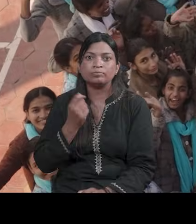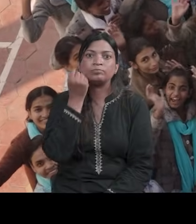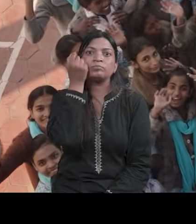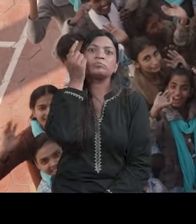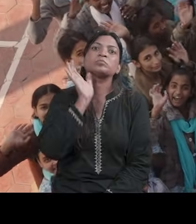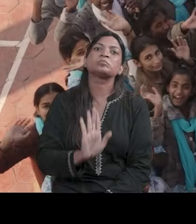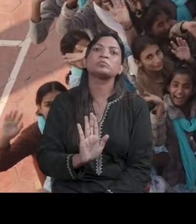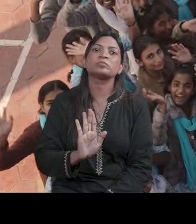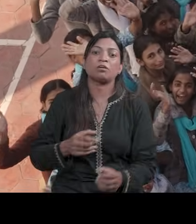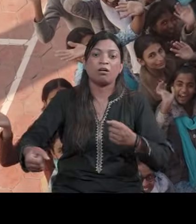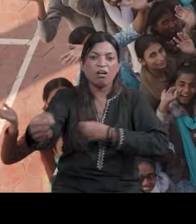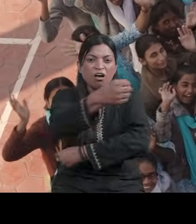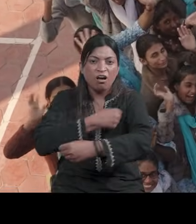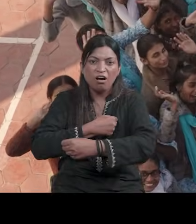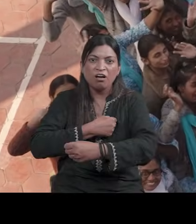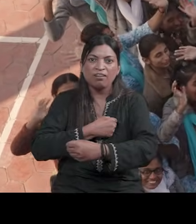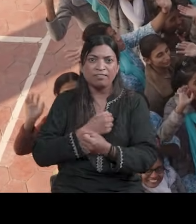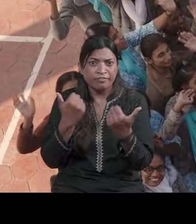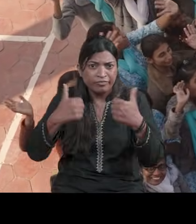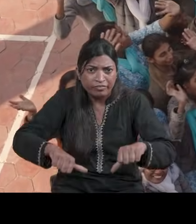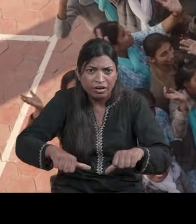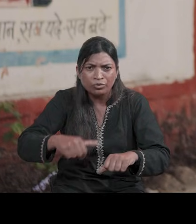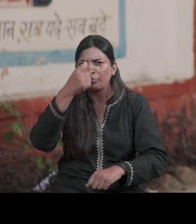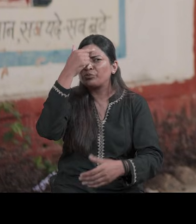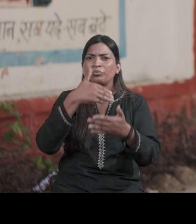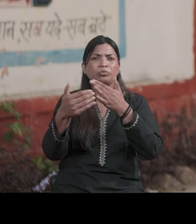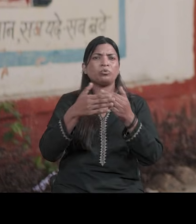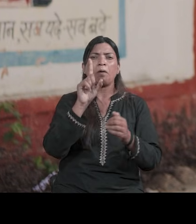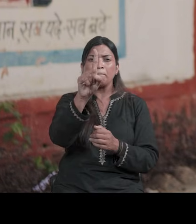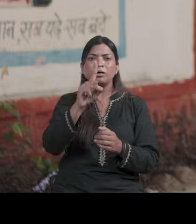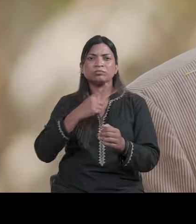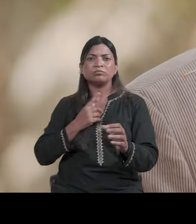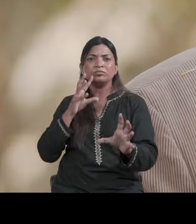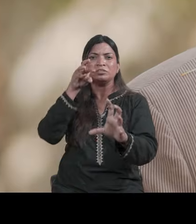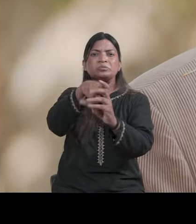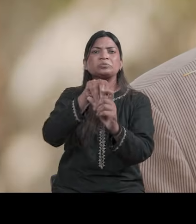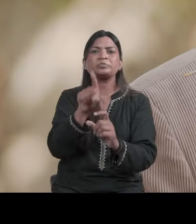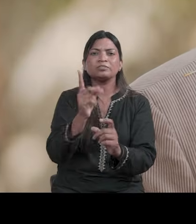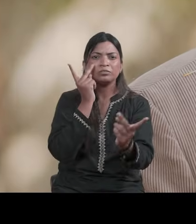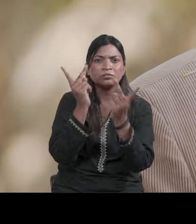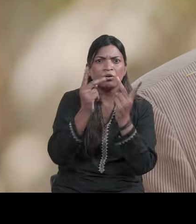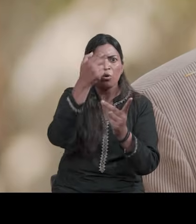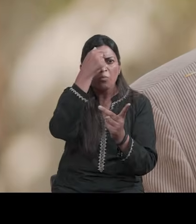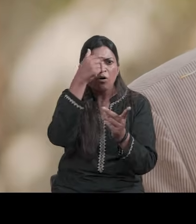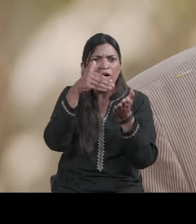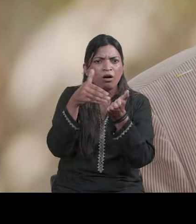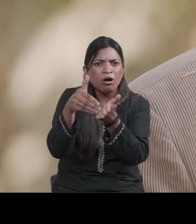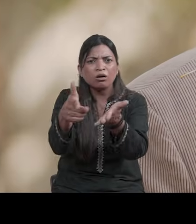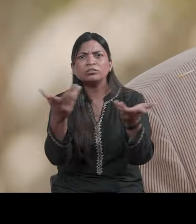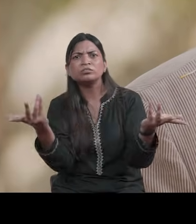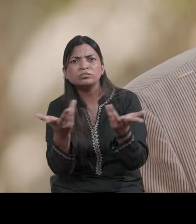बात है, सिंपैथेटिक ही हो जाए बहुत बड़ी बात है कि हम कम से कम जाके उनकी नीड्स को समझें, उनके साथ बैठें, एक दिन अपना कम से कम महीने में उनके साथ गुजारें,